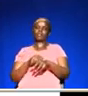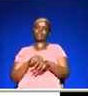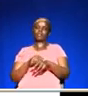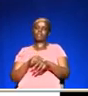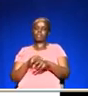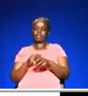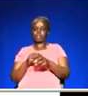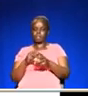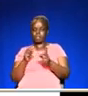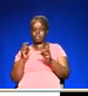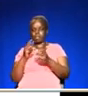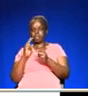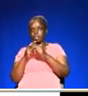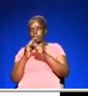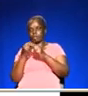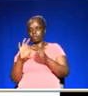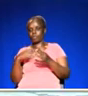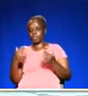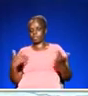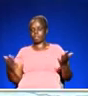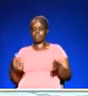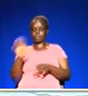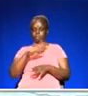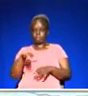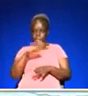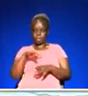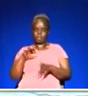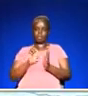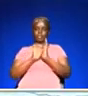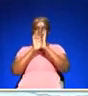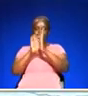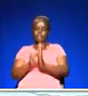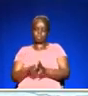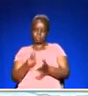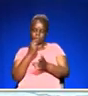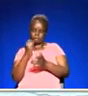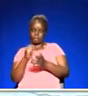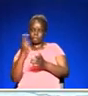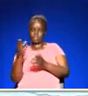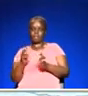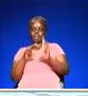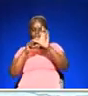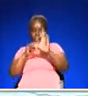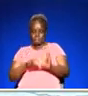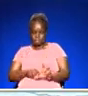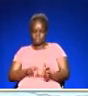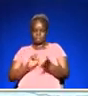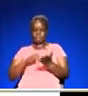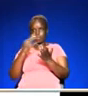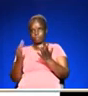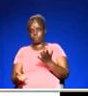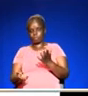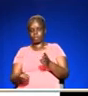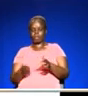vitu, mahali, dhana. Kwa mfano, nimeandika hapa kiti kimeanguka. Kiti ni